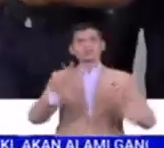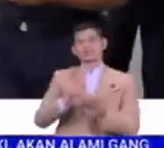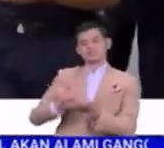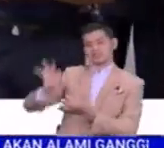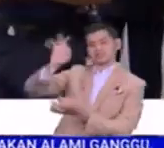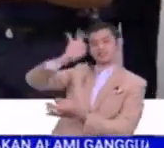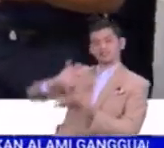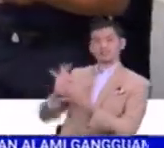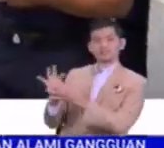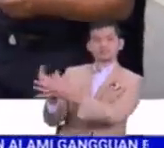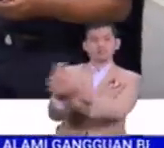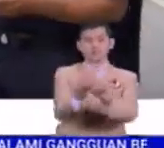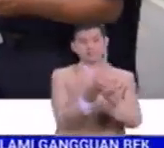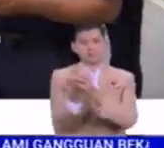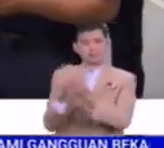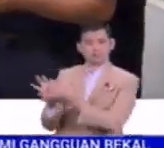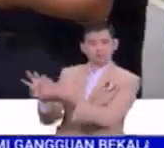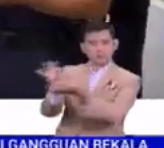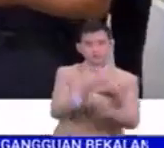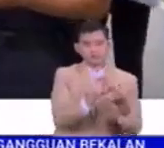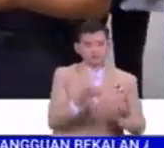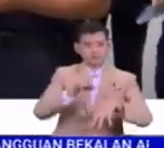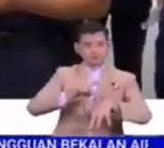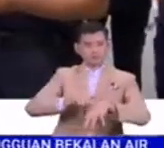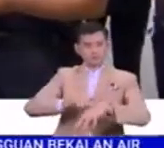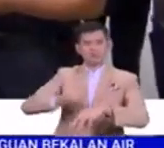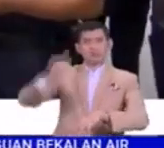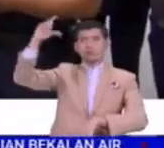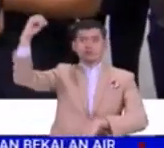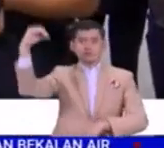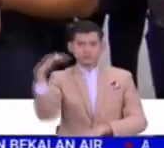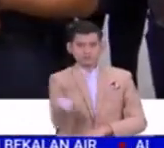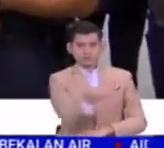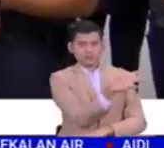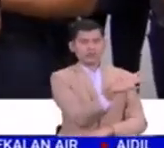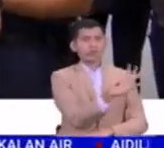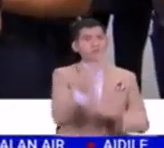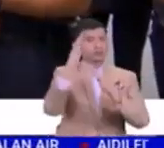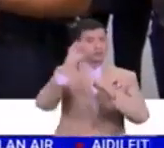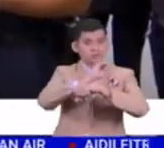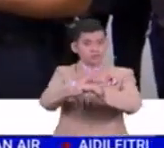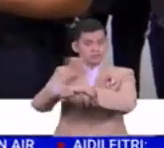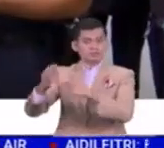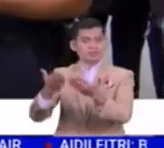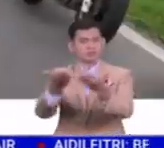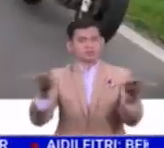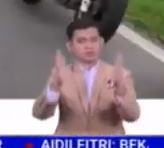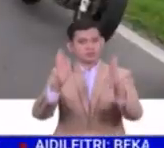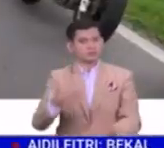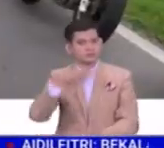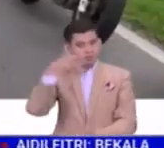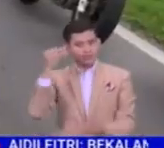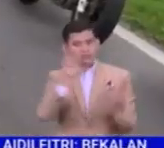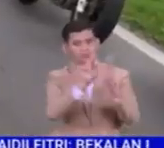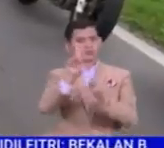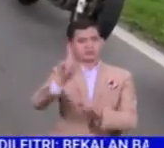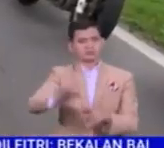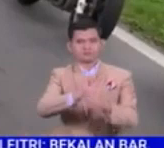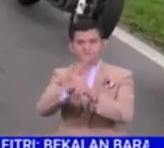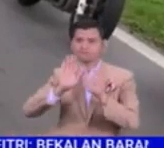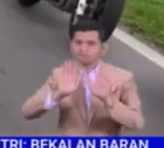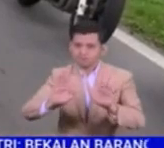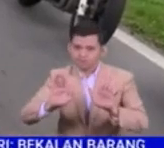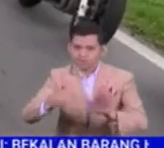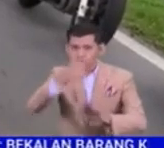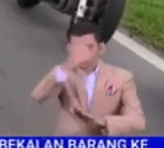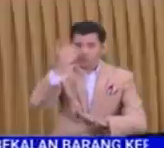semangat perpaduan semasa bulan Ramadan ini. Datuk Seri Lee juga menasihatkan mereka yang balik kampung agar berhati-hati